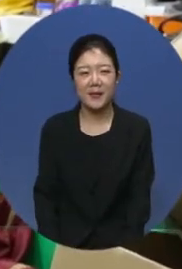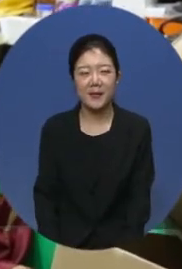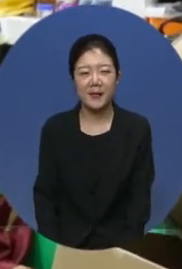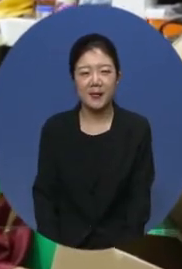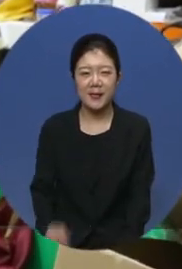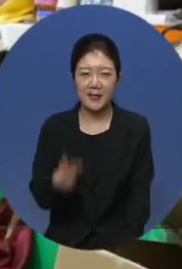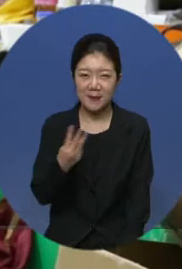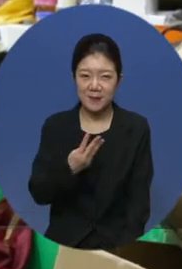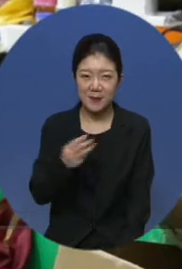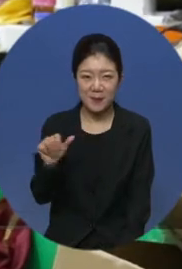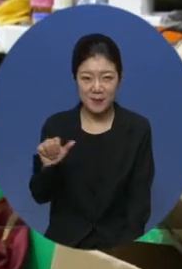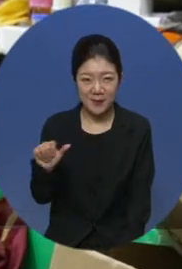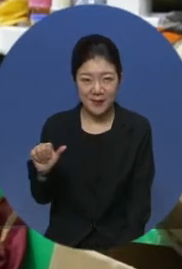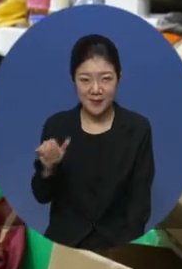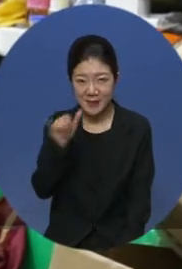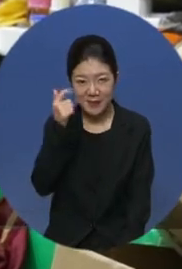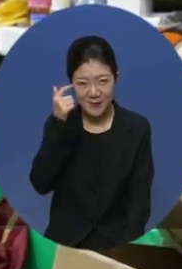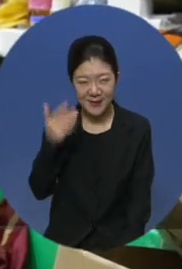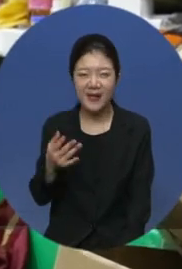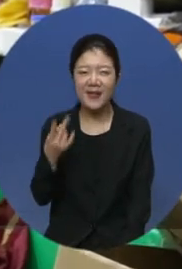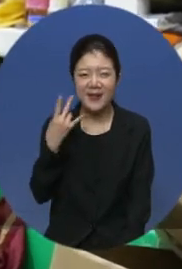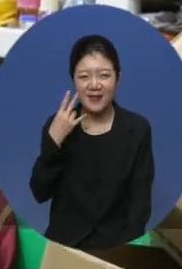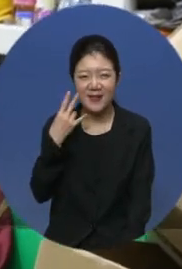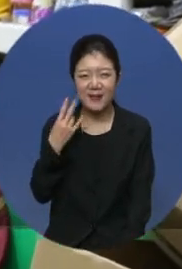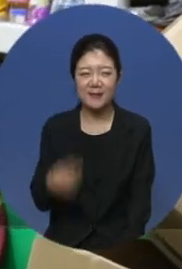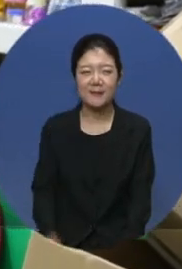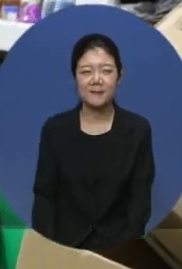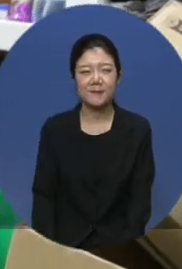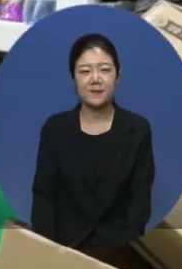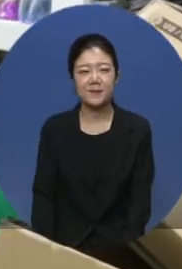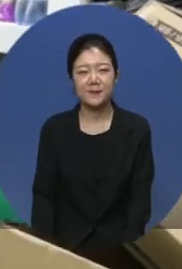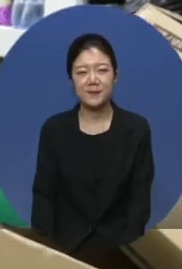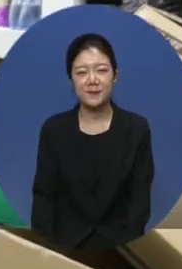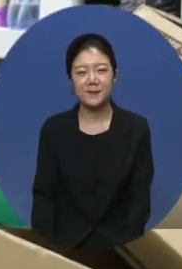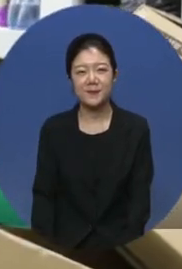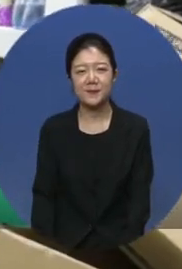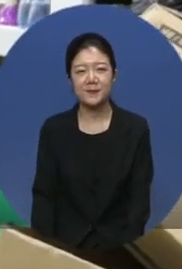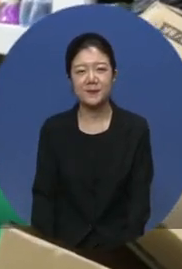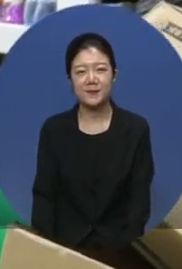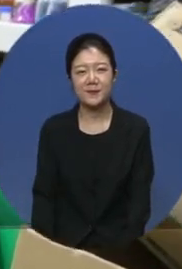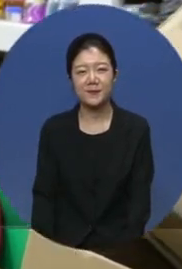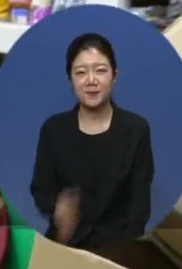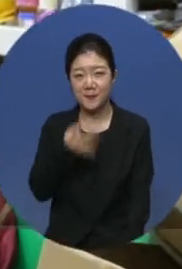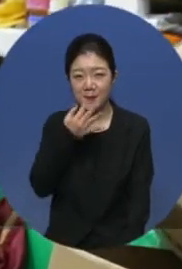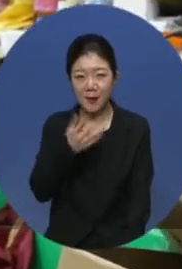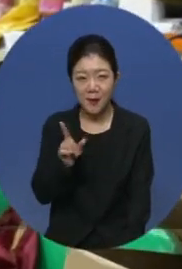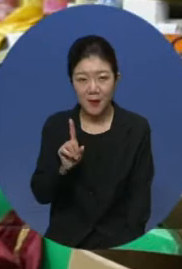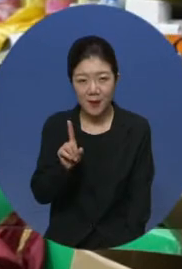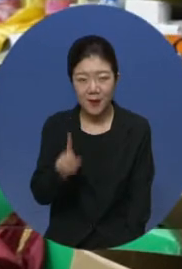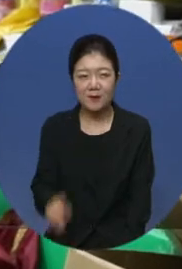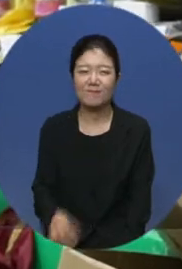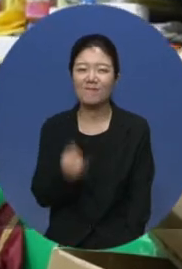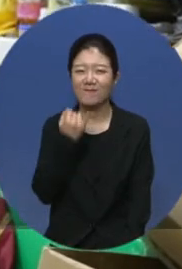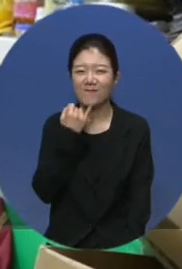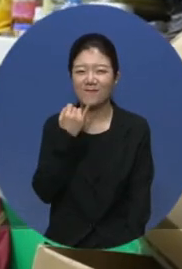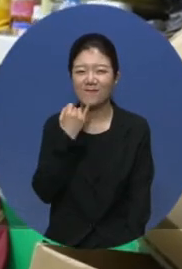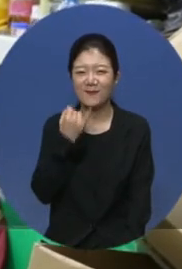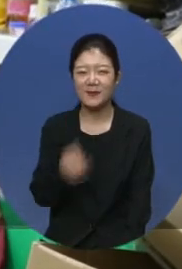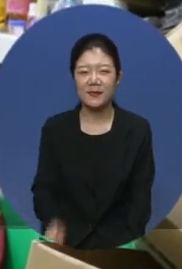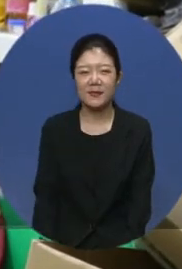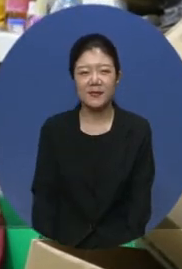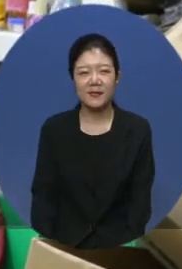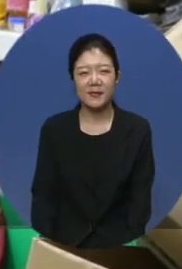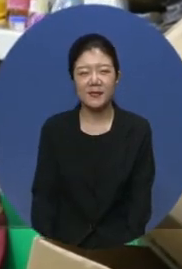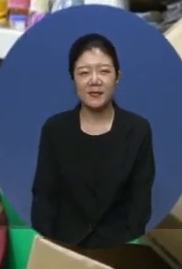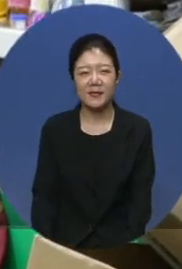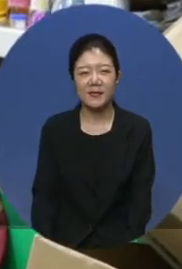3,000원, 5,000원 가격 있죠? 네. 지금 일 힘들진 않아요? 괜찮아요.